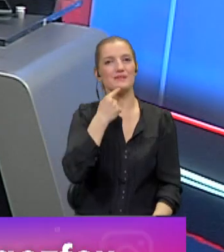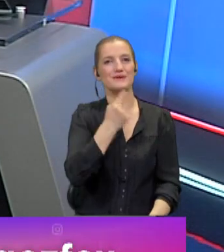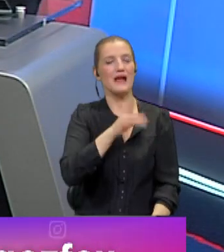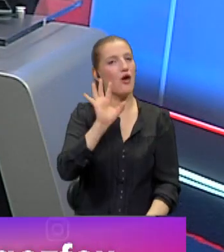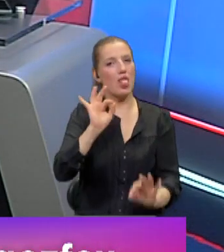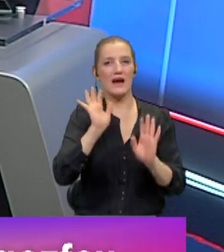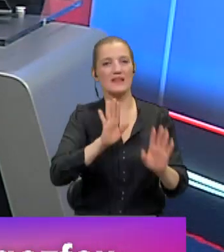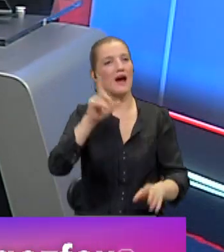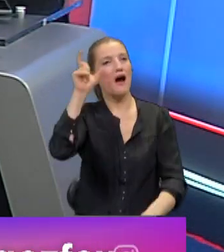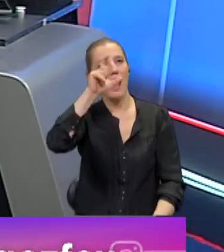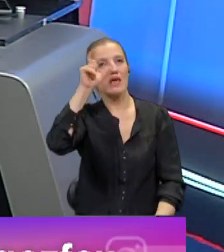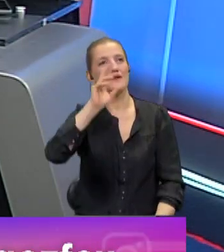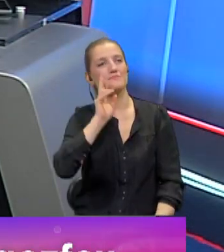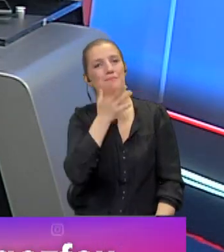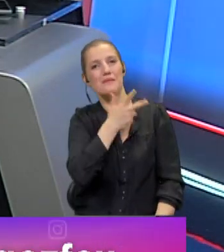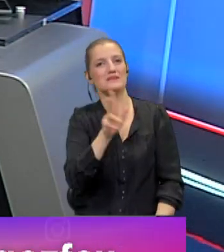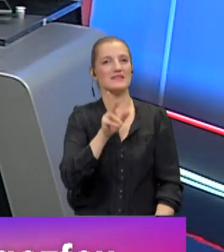kaldı benzer